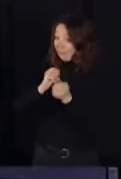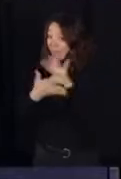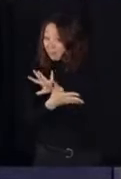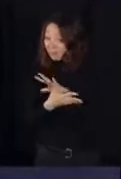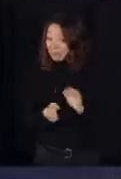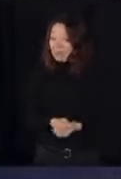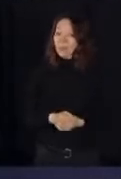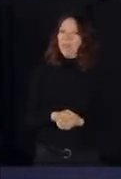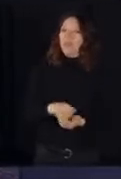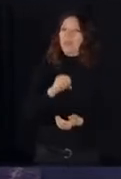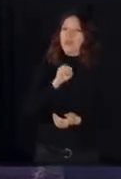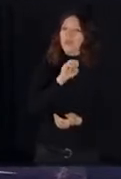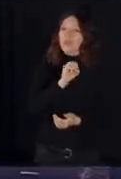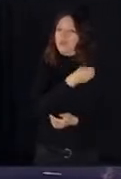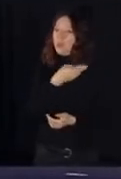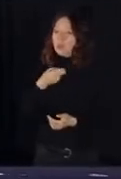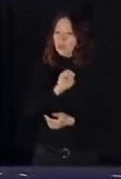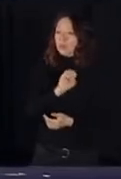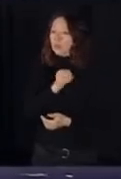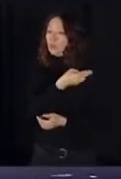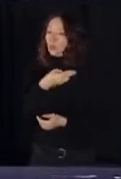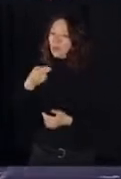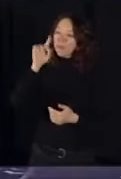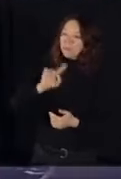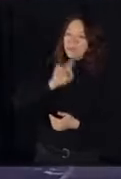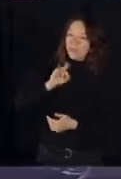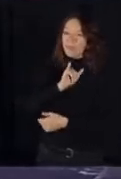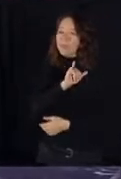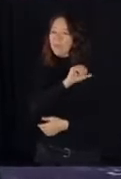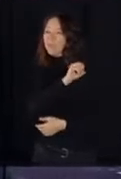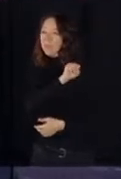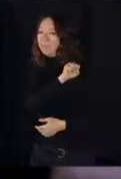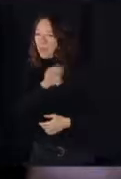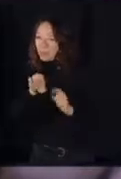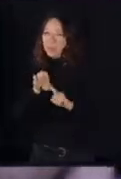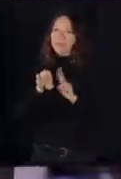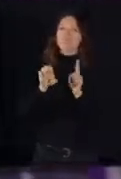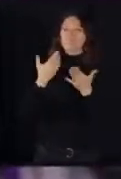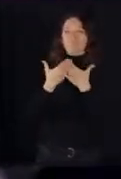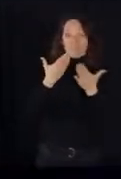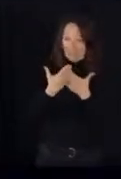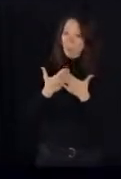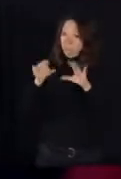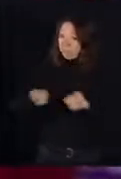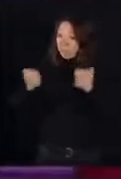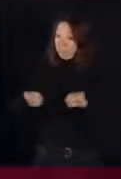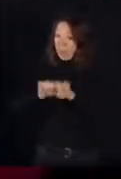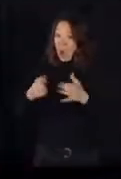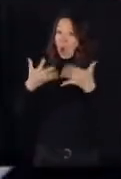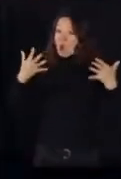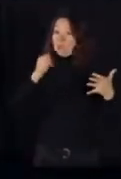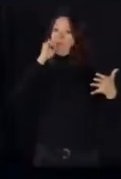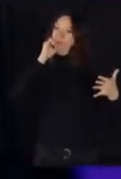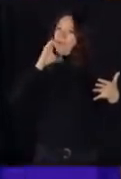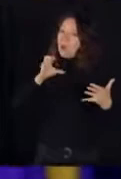Soon Soon Soon, partenaire média avec Féminin Bio, Spark News, Uzbek Erika, Produrable, le grand salon du développement